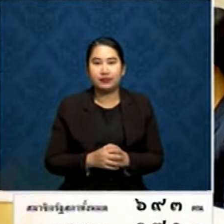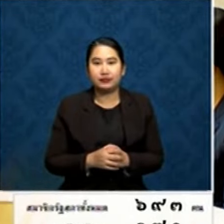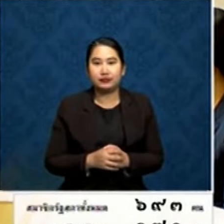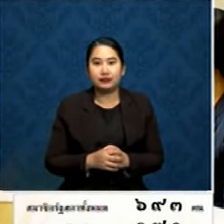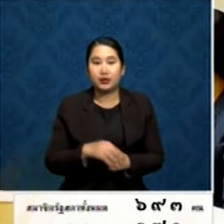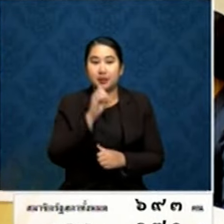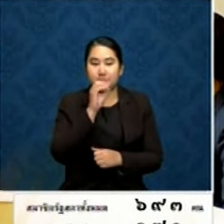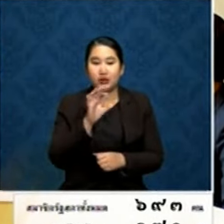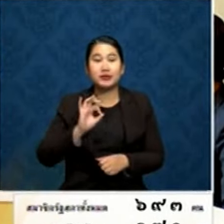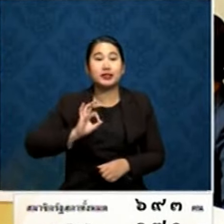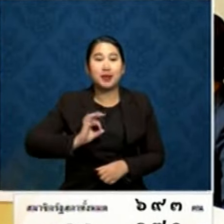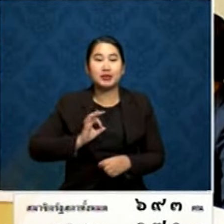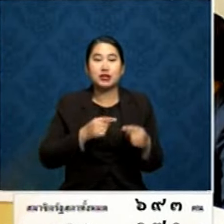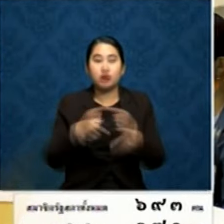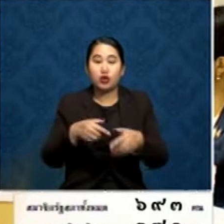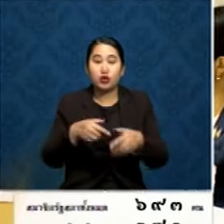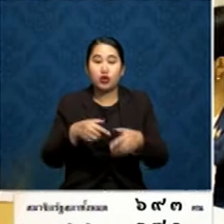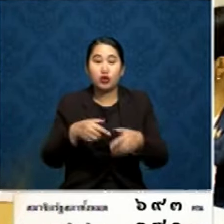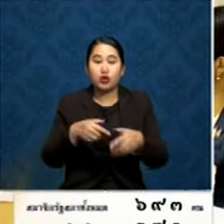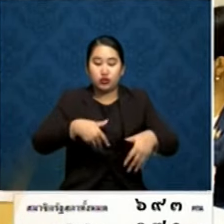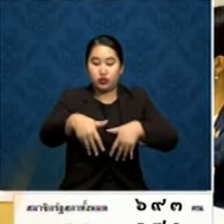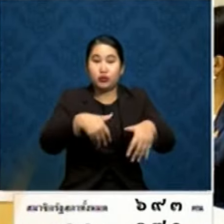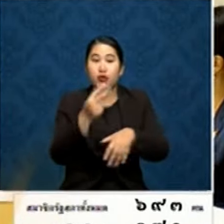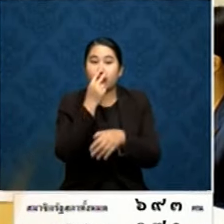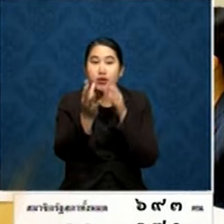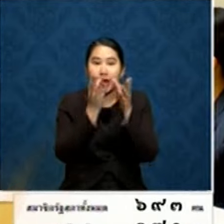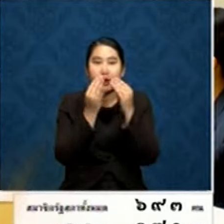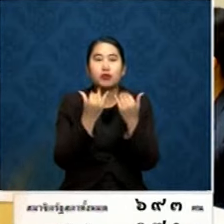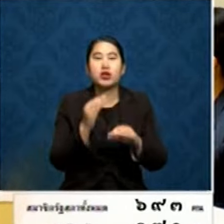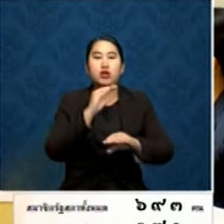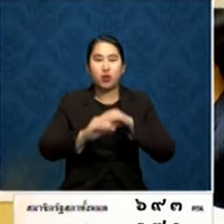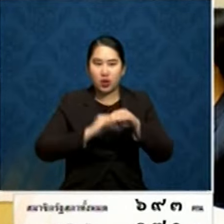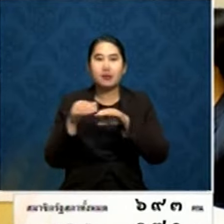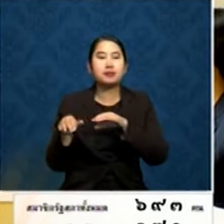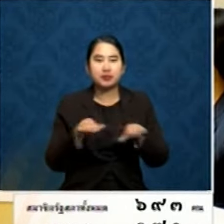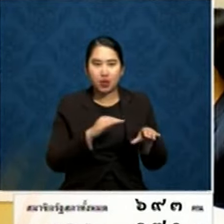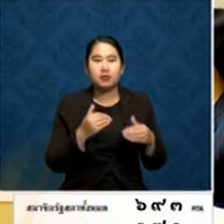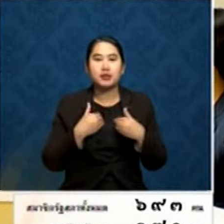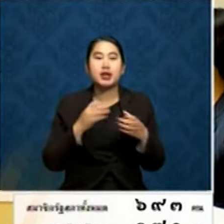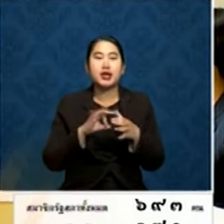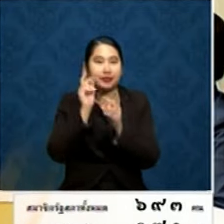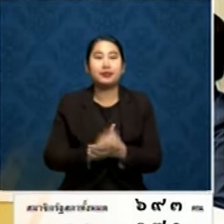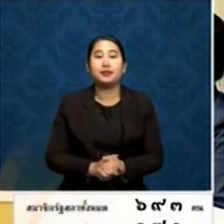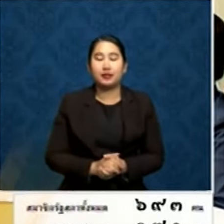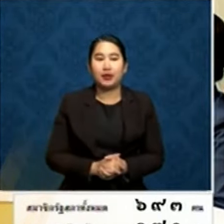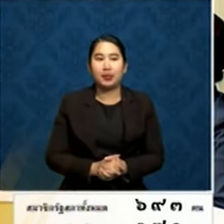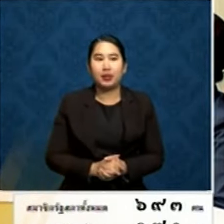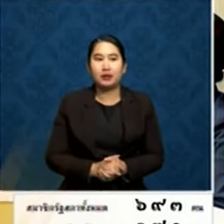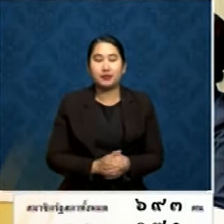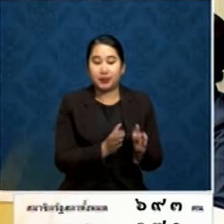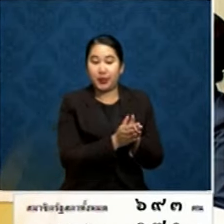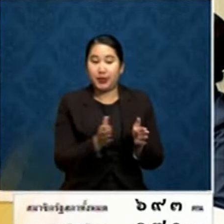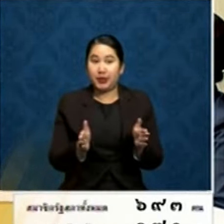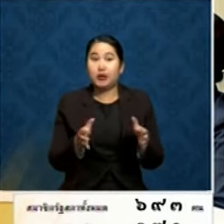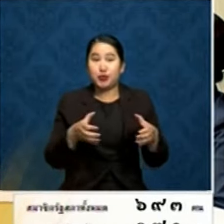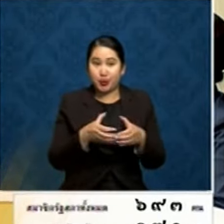มันก็ปกติขณะนี้โครงการเราค่อนข้างพร้อมนะครับในเรื่องของเม็ดเงินเองก็ตามเฟส 1เนี่ยก็คือ